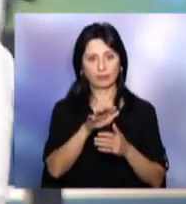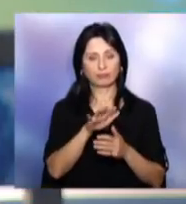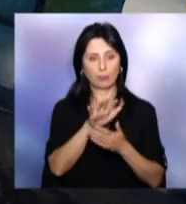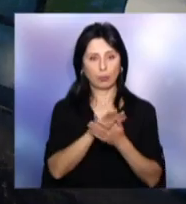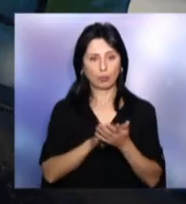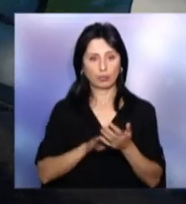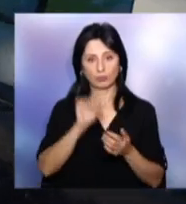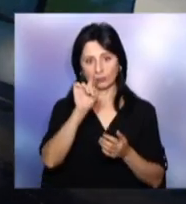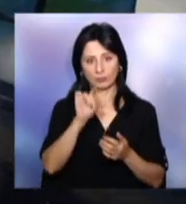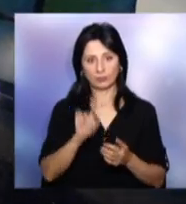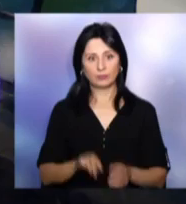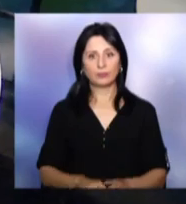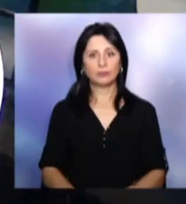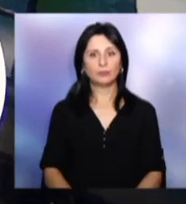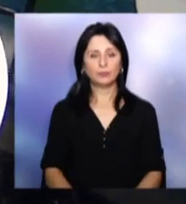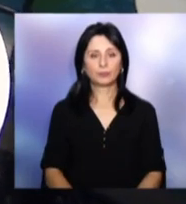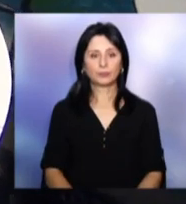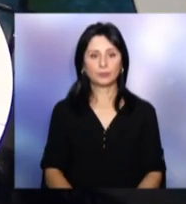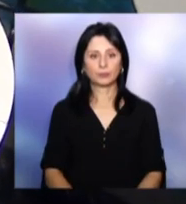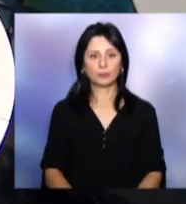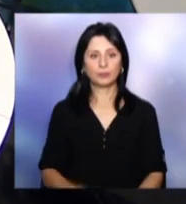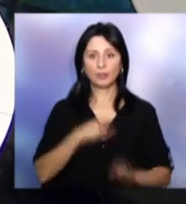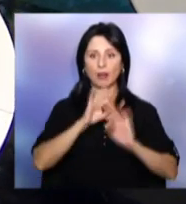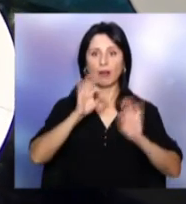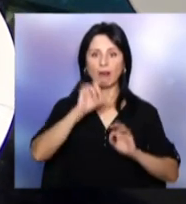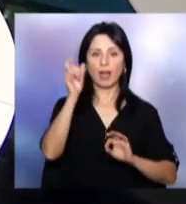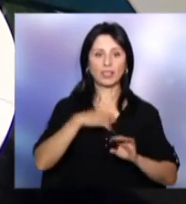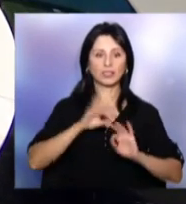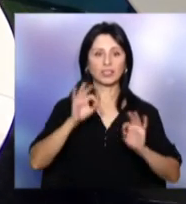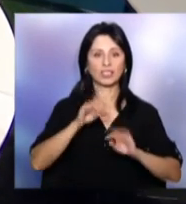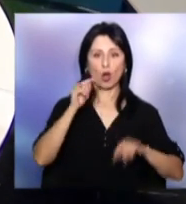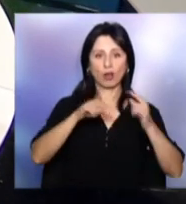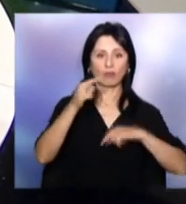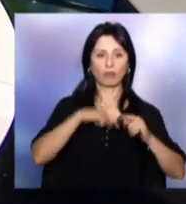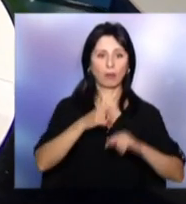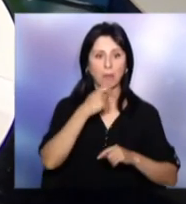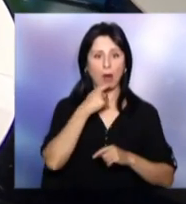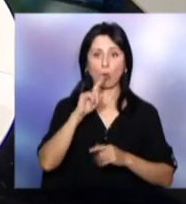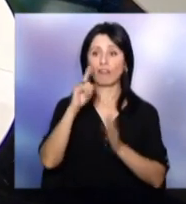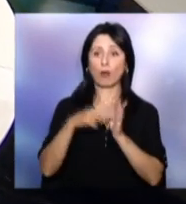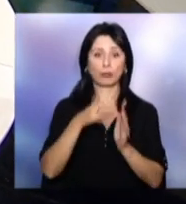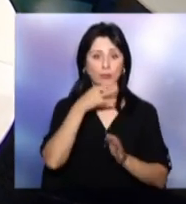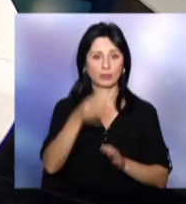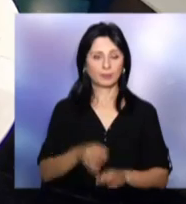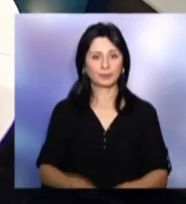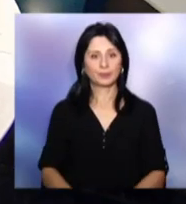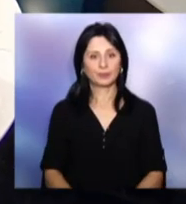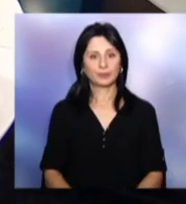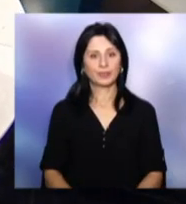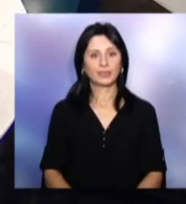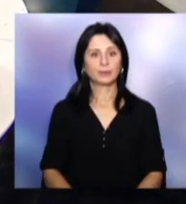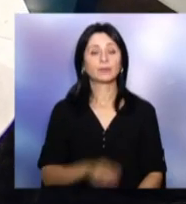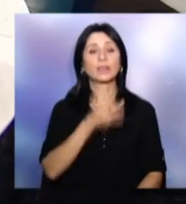ეს ცოდნა, იმიტომ რომ მე გადავერთე ასე ვთქვათ სხვა ორგანოზე, იმიტომ რომ აყურებელ საუცილებლად უნდა უპასუხოთ ხოლმე. ჩვენ